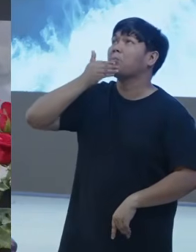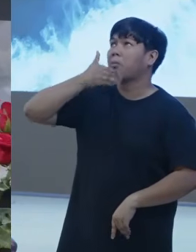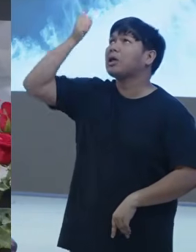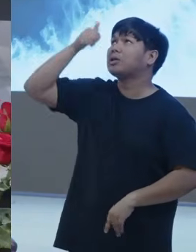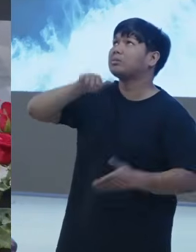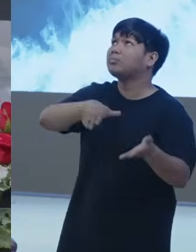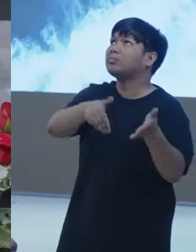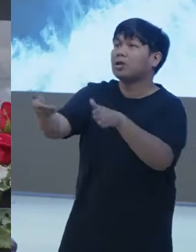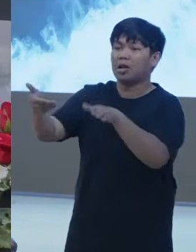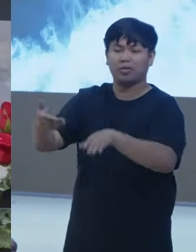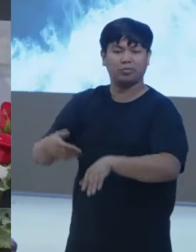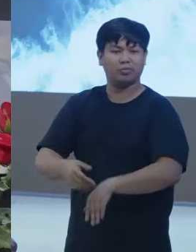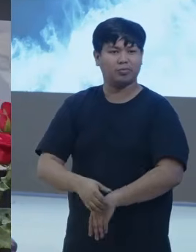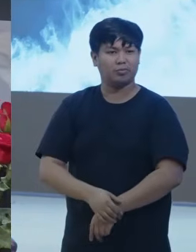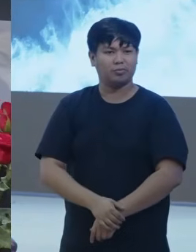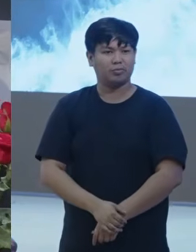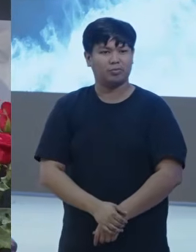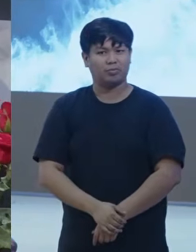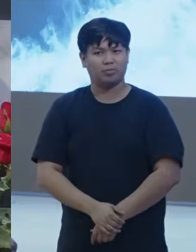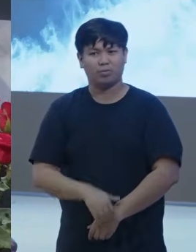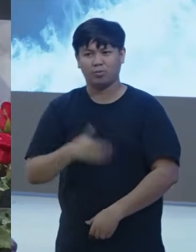Therefore now, O Lord,